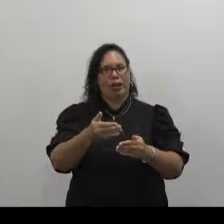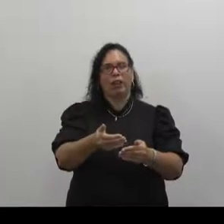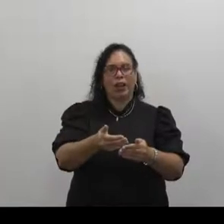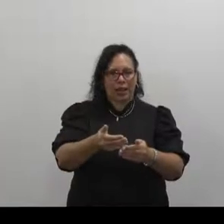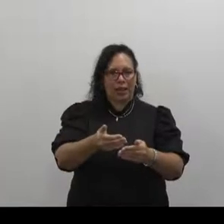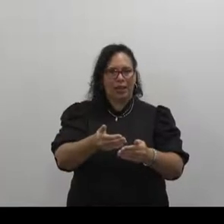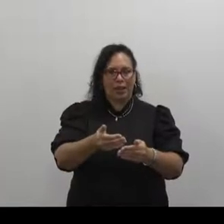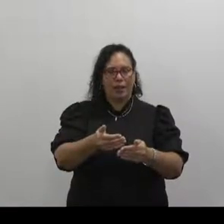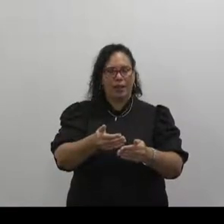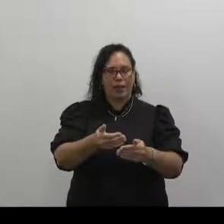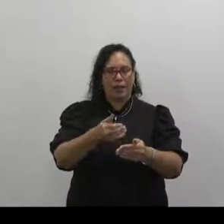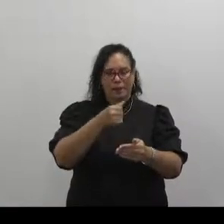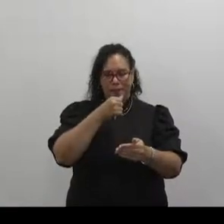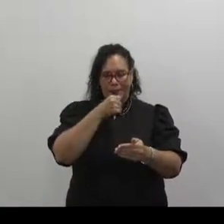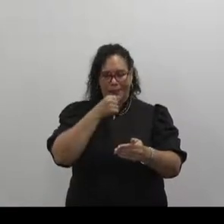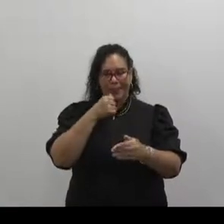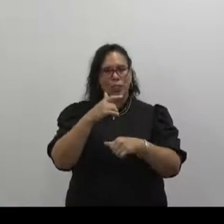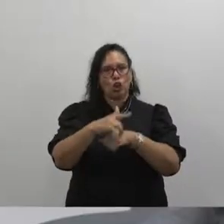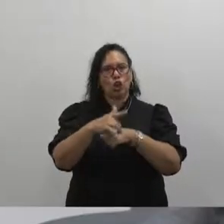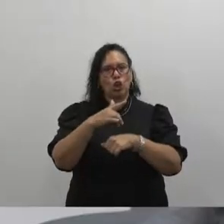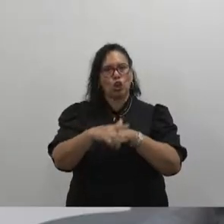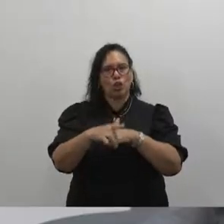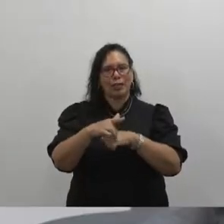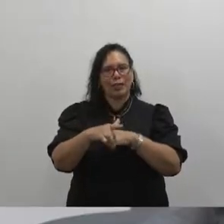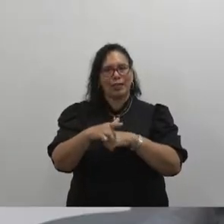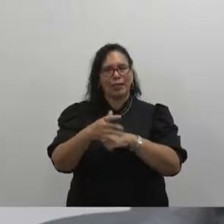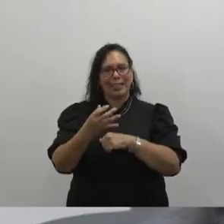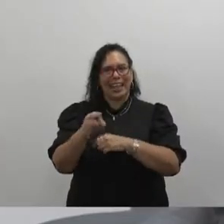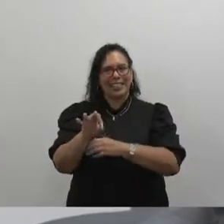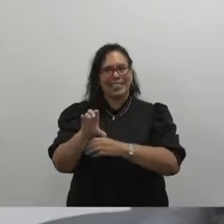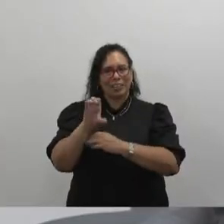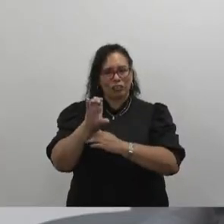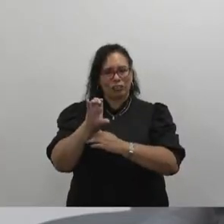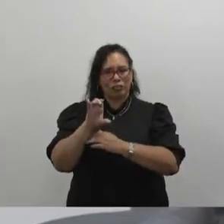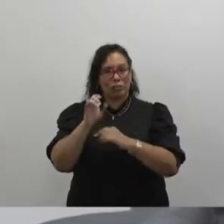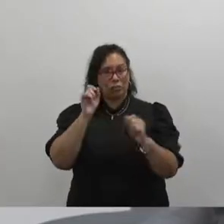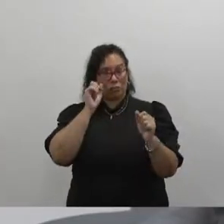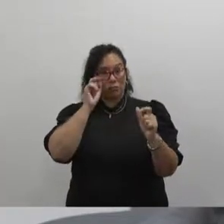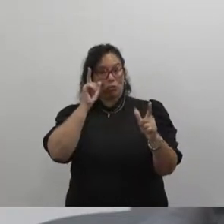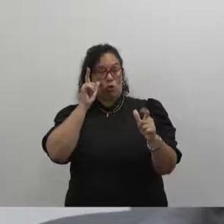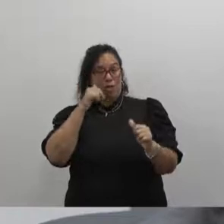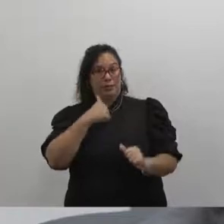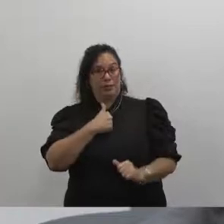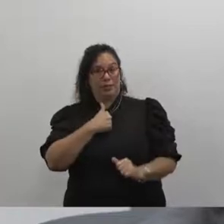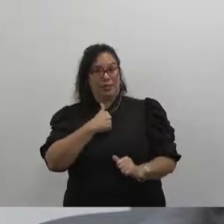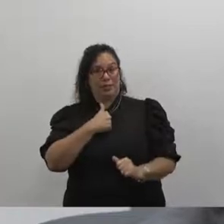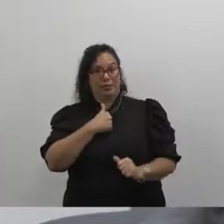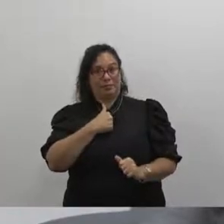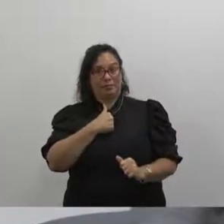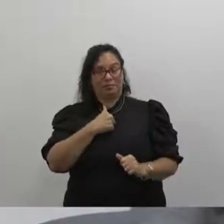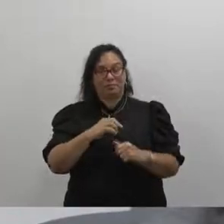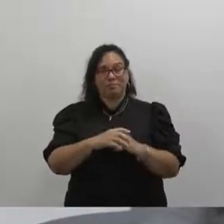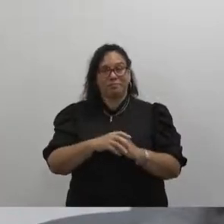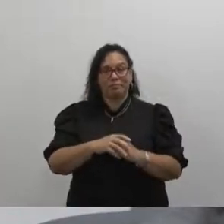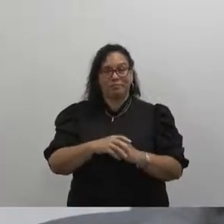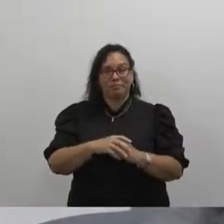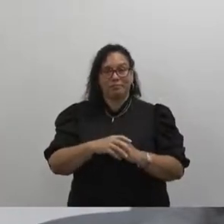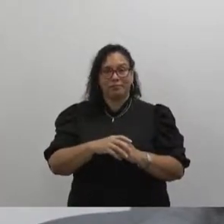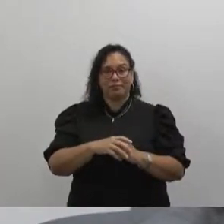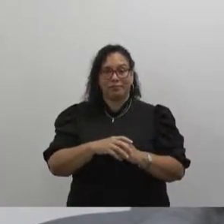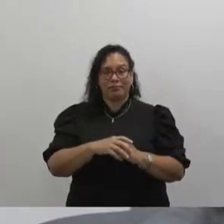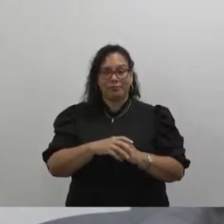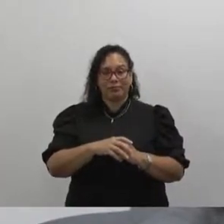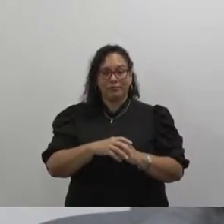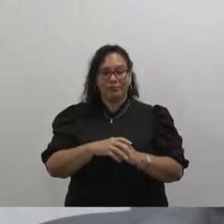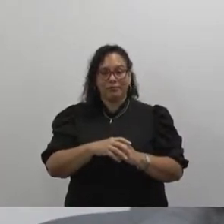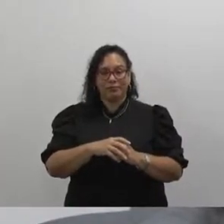chúng một chỗ nữa vì đã chúng một chỗ sala nữa vì nơi chợ nằm nơi chợ nằm một phần bồn rồi nữa hay thua nhau miền cạp nhẹ